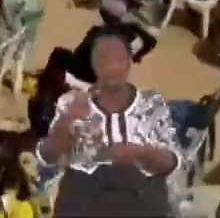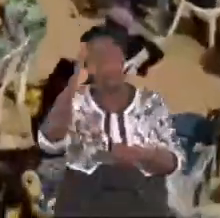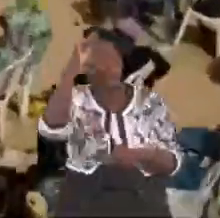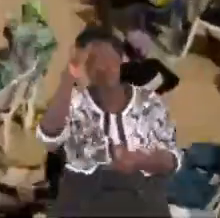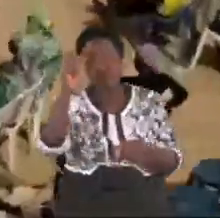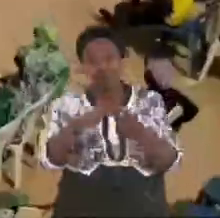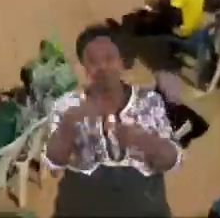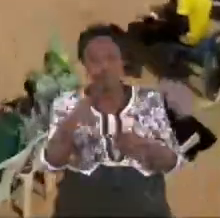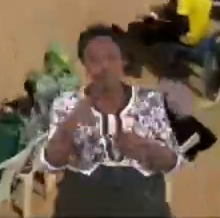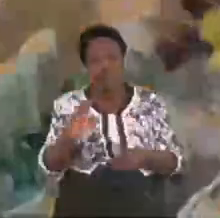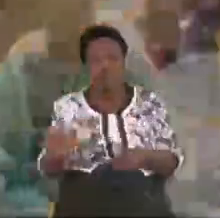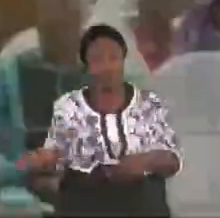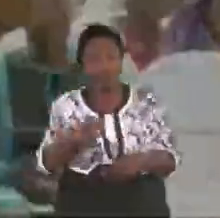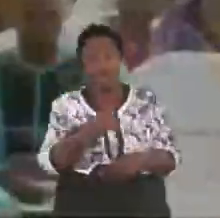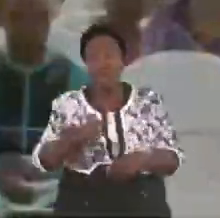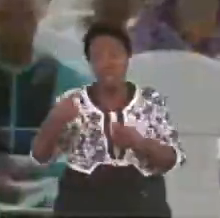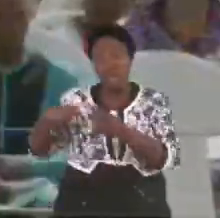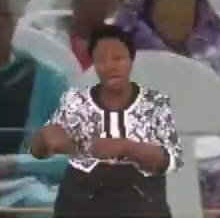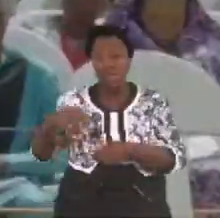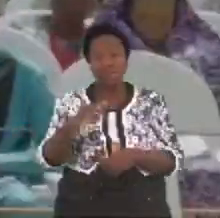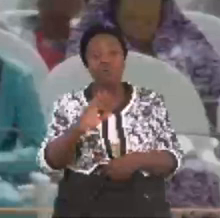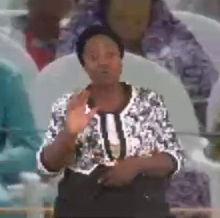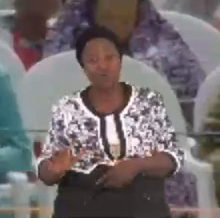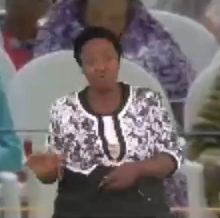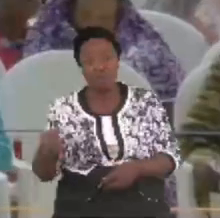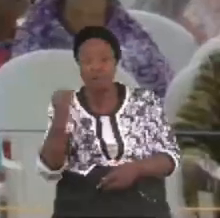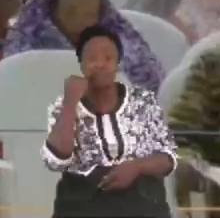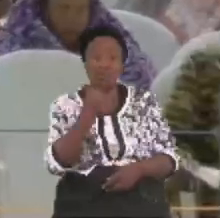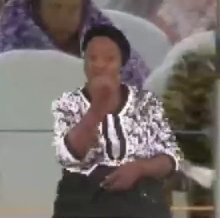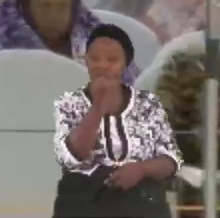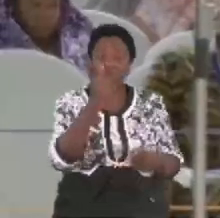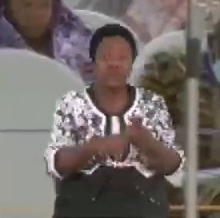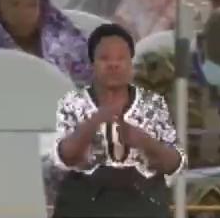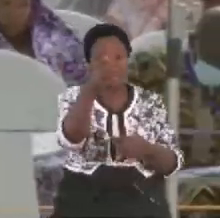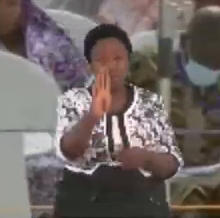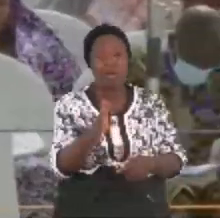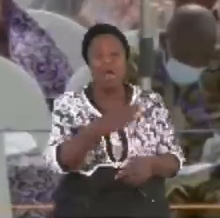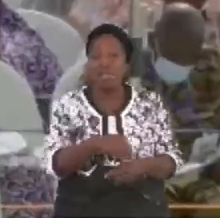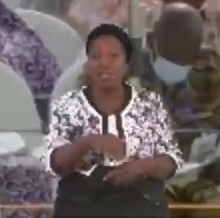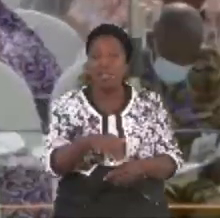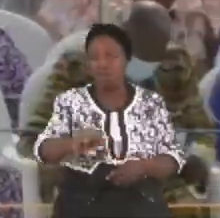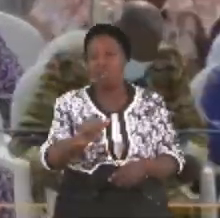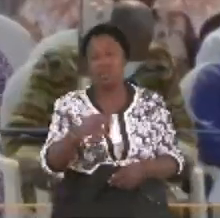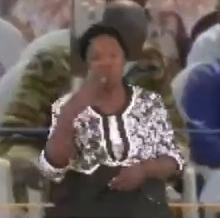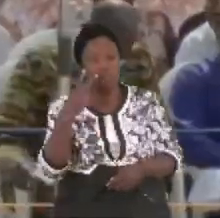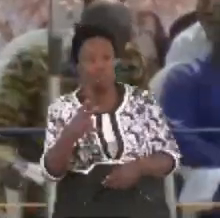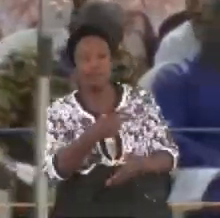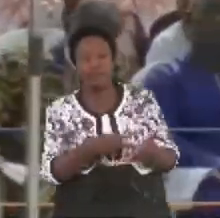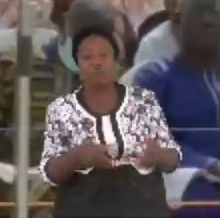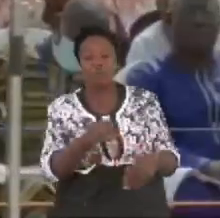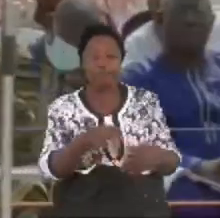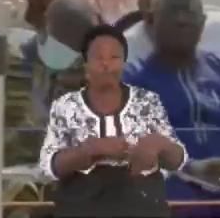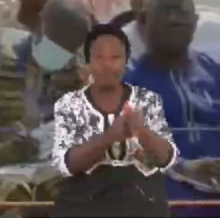des pères aux enfants, le cœur des enfants d'Israël à Dieu. Mais voyons